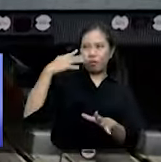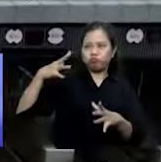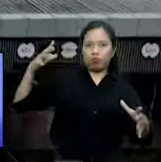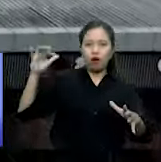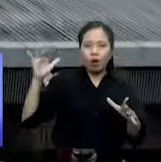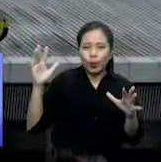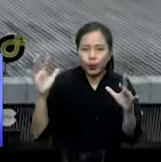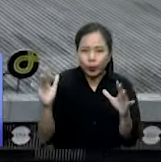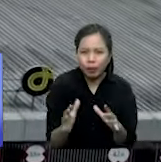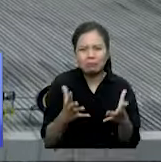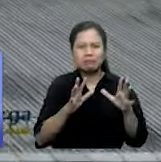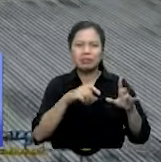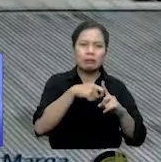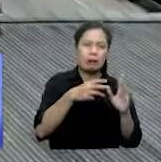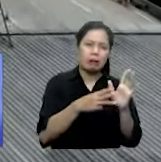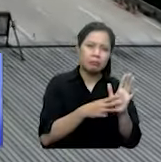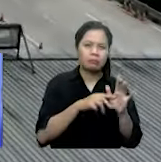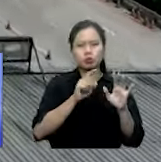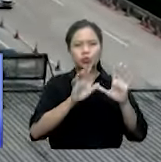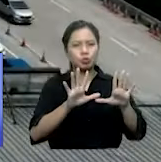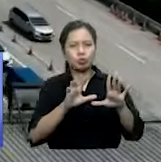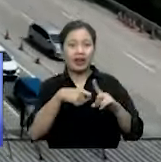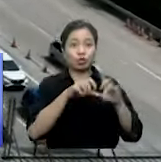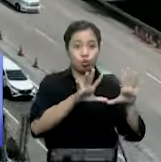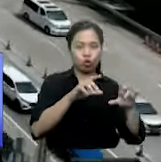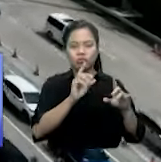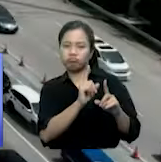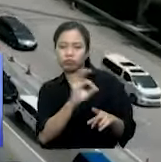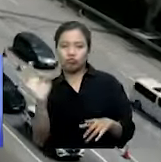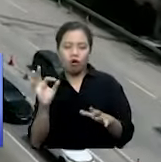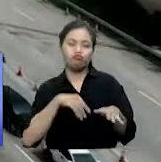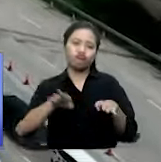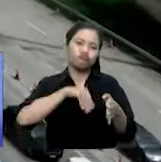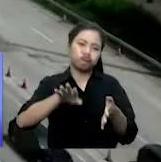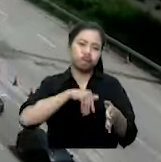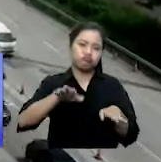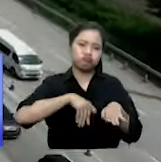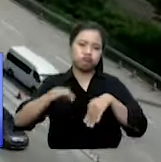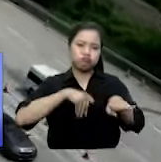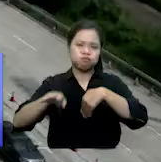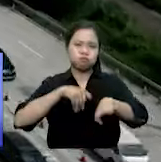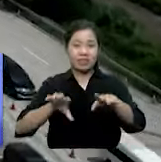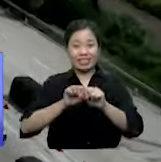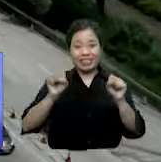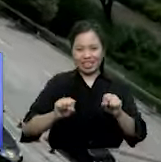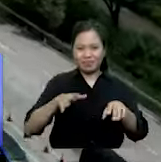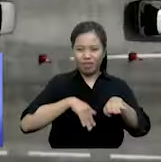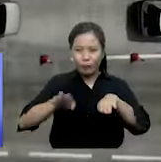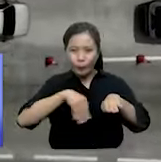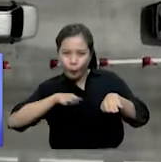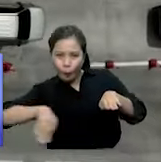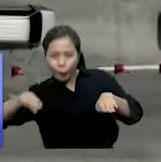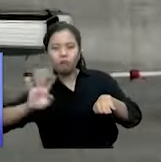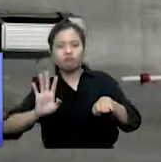cikatama turun dibanding hari sebelumnya yang mencapai sekitar 10.000 lebih kendaraan yang melintas sistem